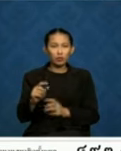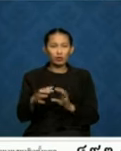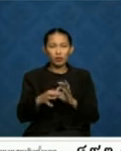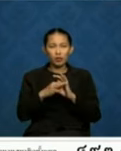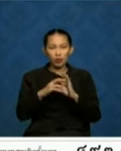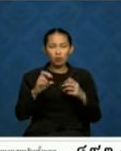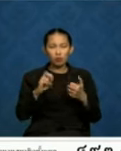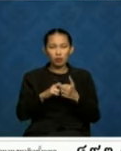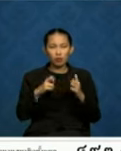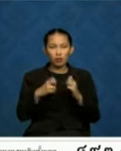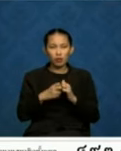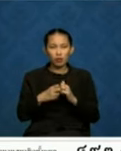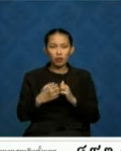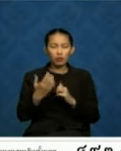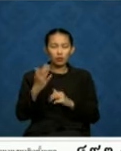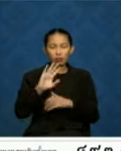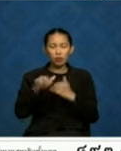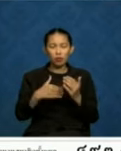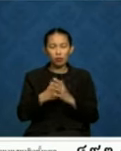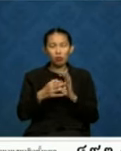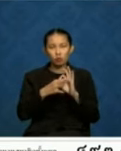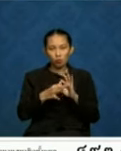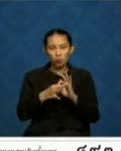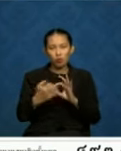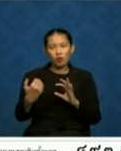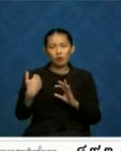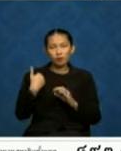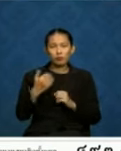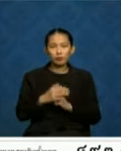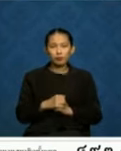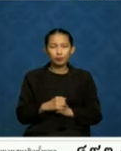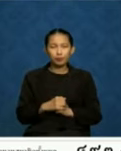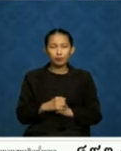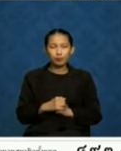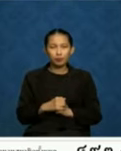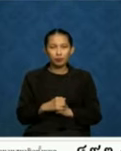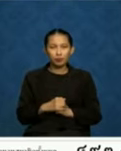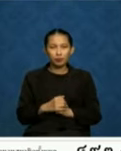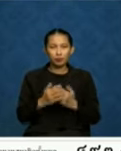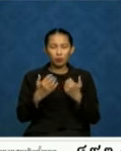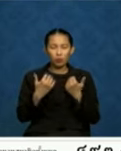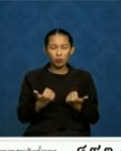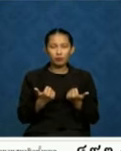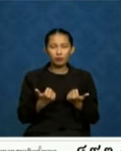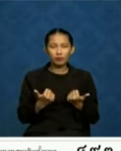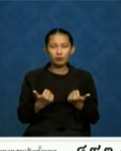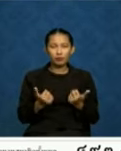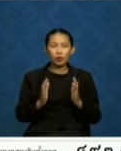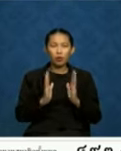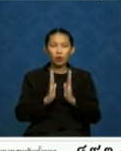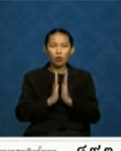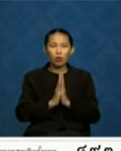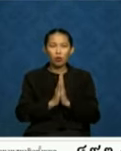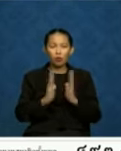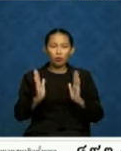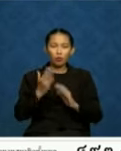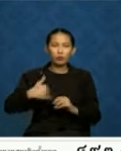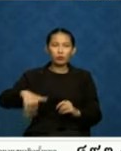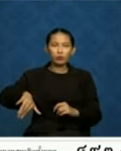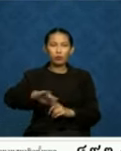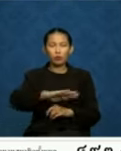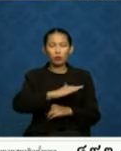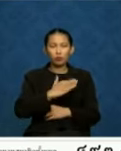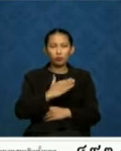าที่ท่านให้ความกังวลไว้ในหลายๆเรื่องนะครับสำหรับวันนี้ก็ต้องขอขอบคุณทุกท่านนะครับ